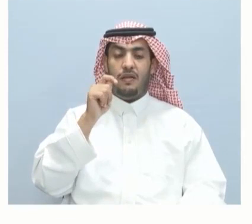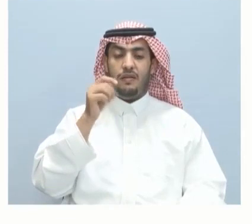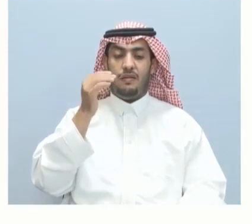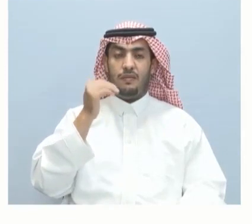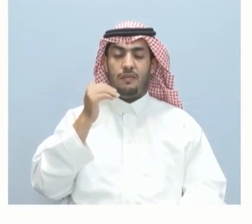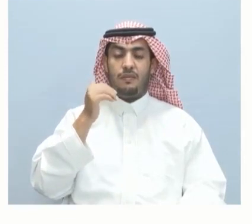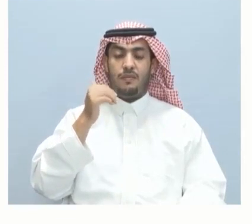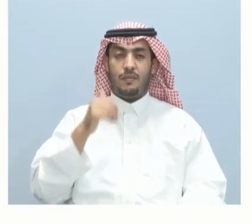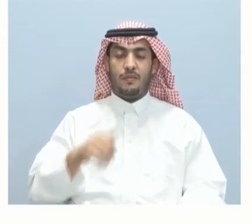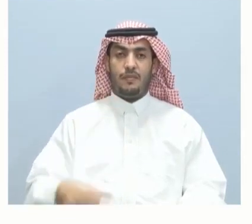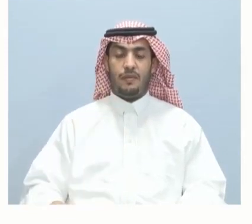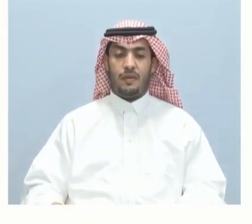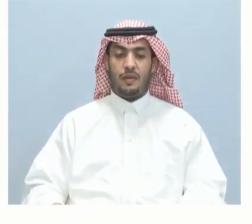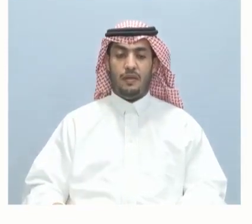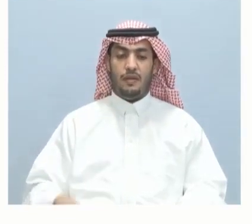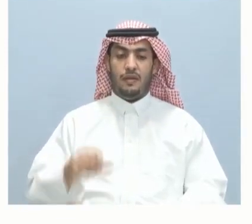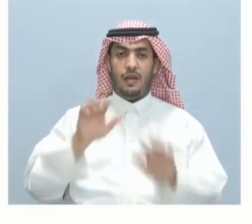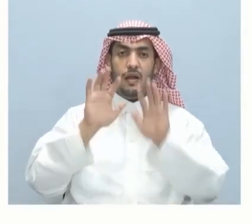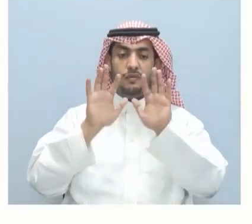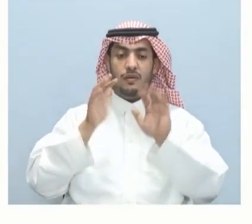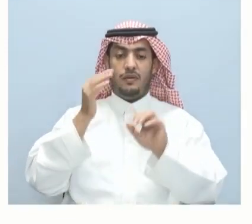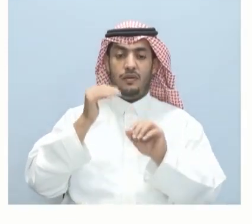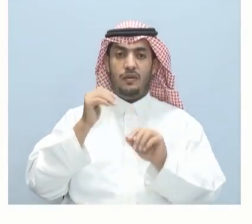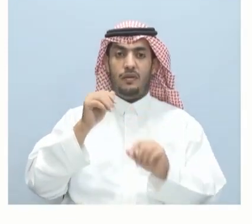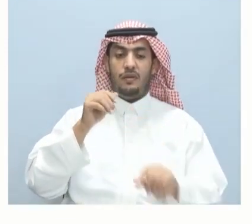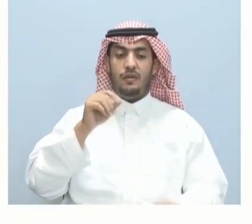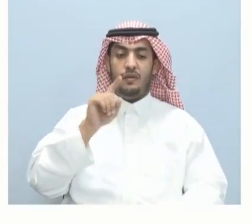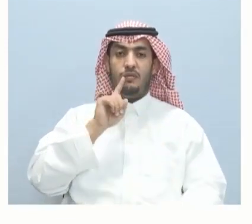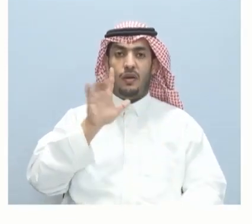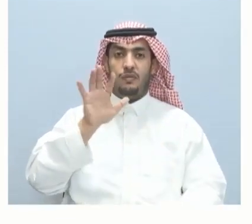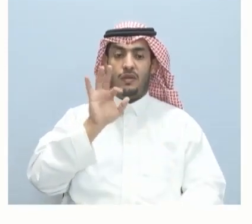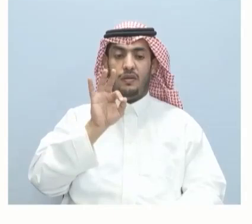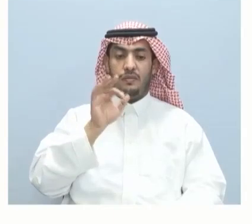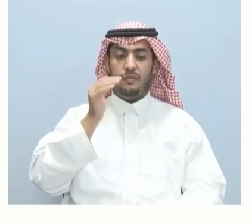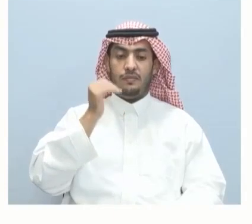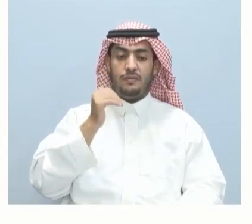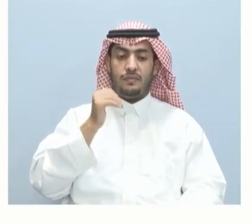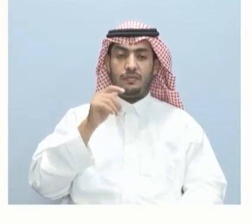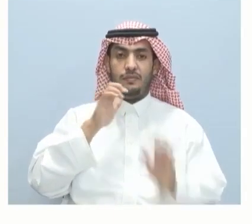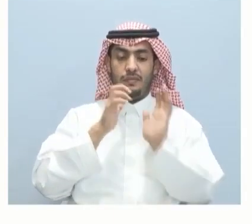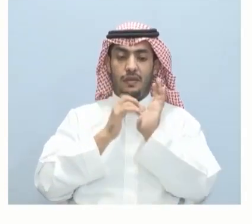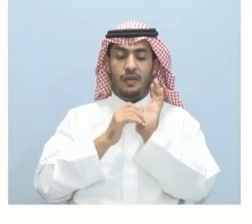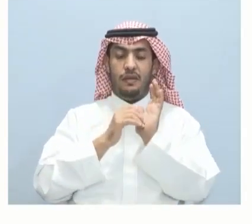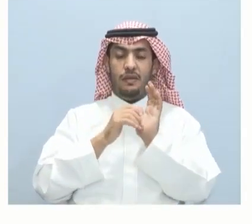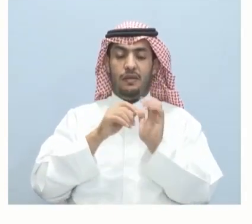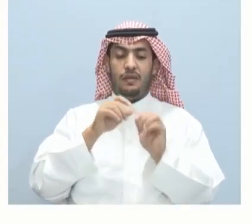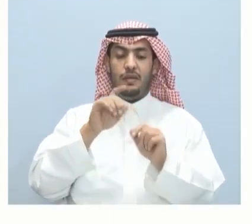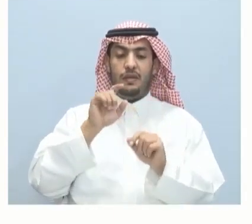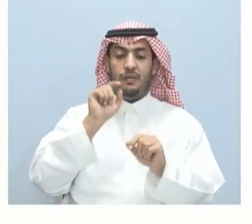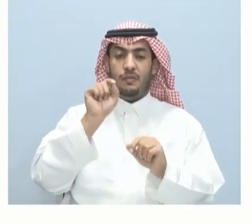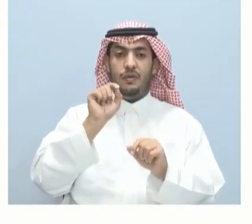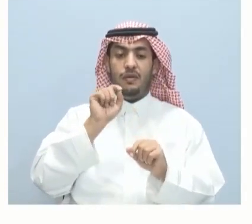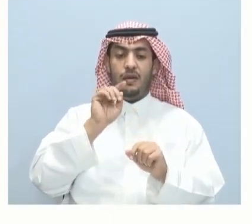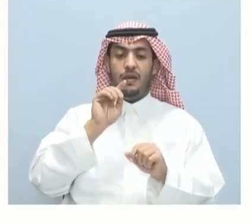كم كم التا 55 كم الاف 135 يلا بالتك الحاسبه مي بو